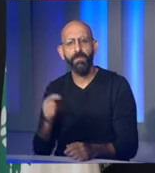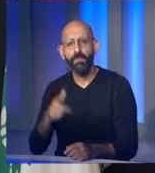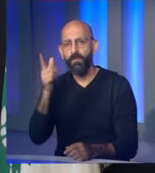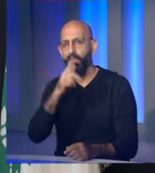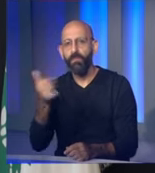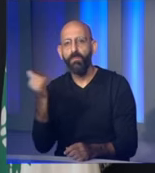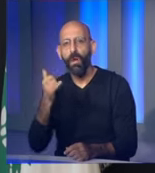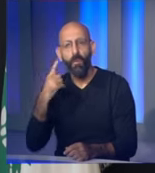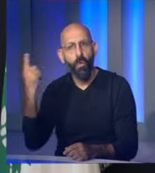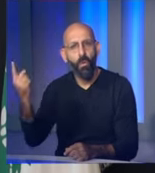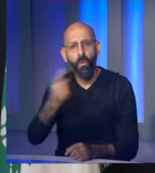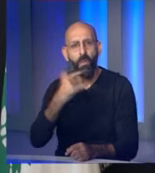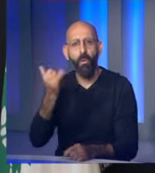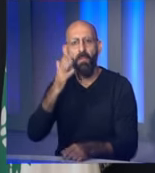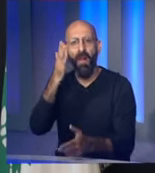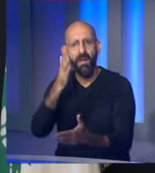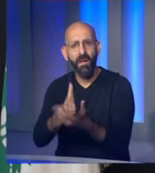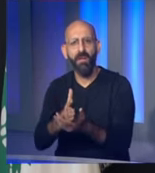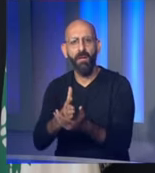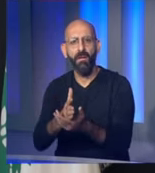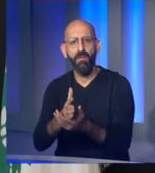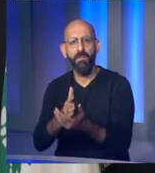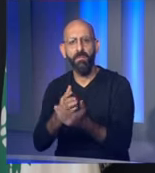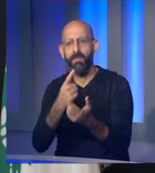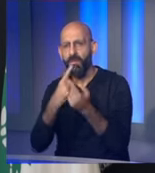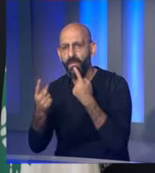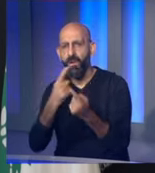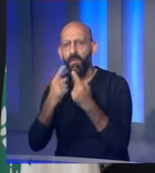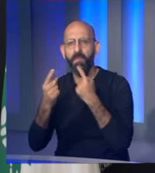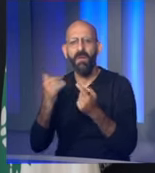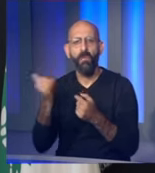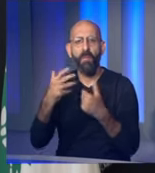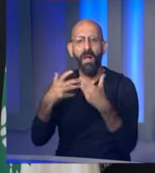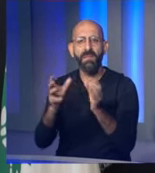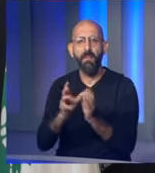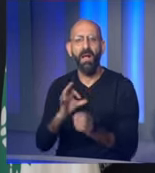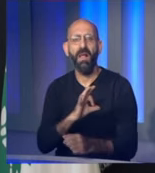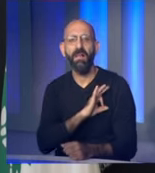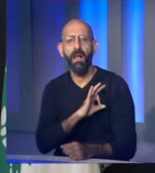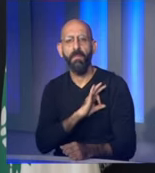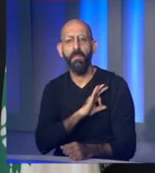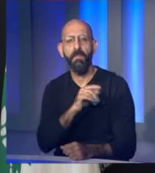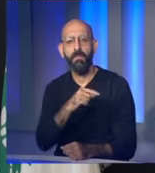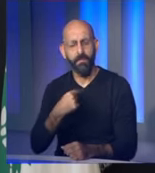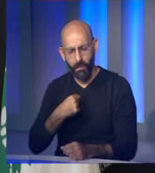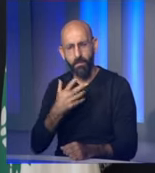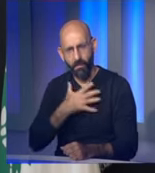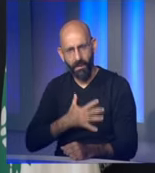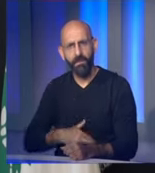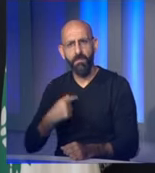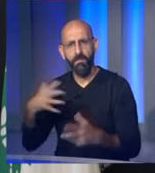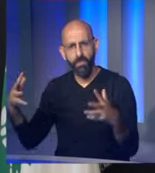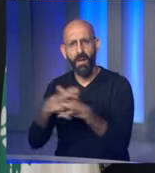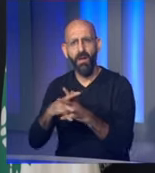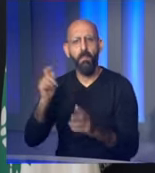رئيس للجمهوريه وتحتم اطلاع الراي العام على حقيقه المداولات في هذا الاطار يجدد